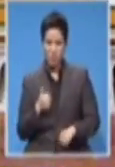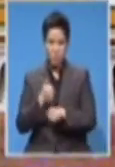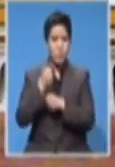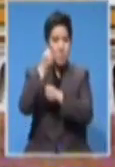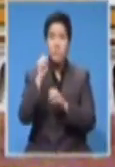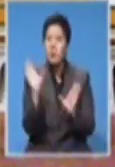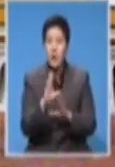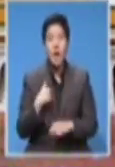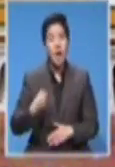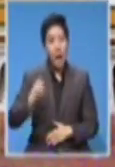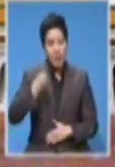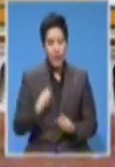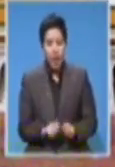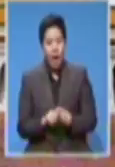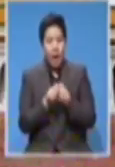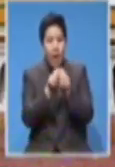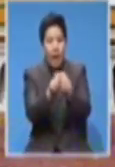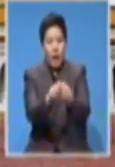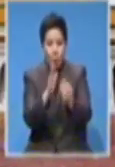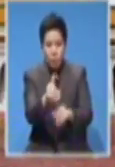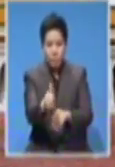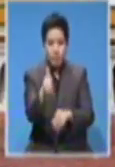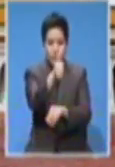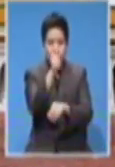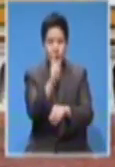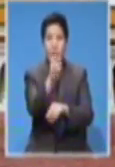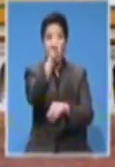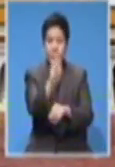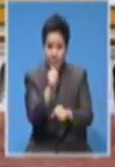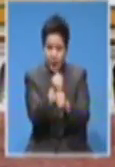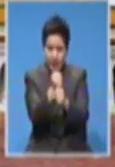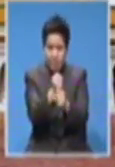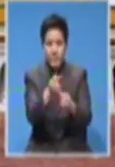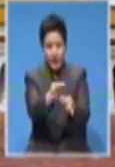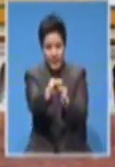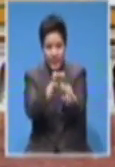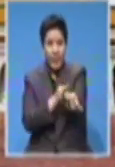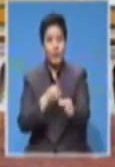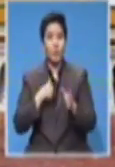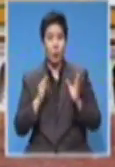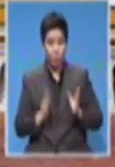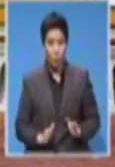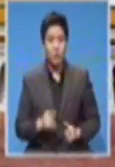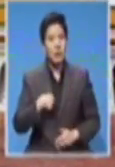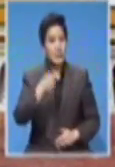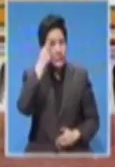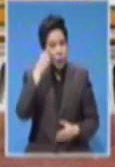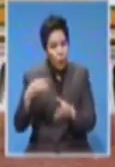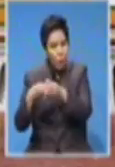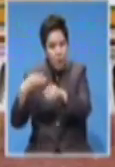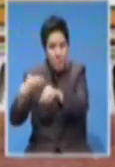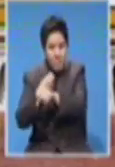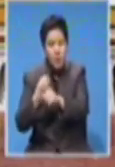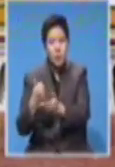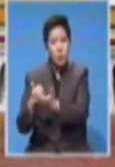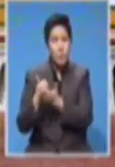จอย่าให้ใครเข้ามาบิดเบือนท่านอีกนะนักการเมืองที่ไม่ดีพรรคอะไรที่ไม่ดีก็แล้วแต่อย่าไปมองเฉพาะในเรื่องนโยบายพรรคอย่